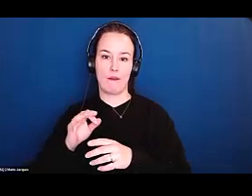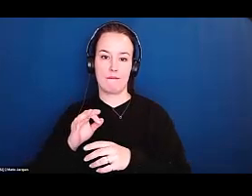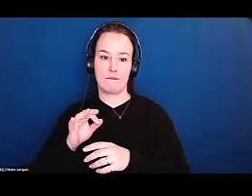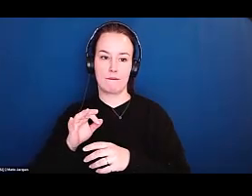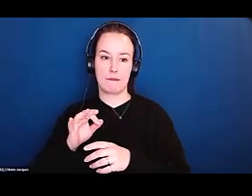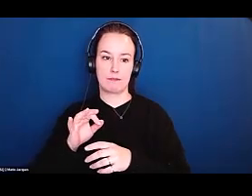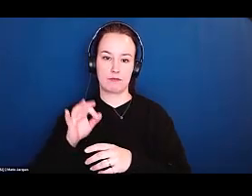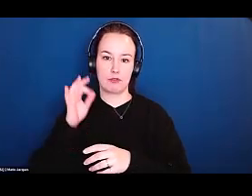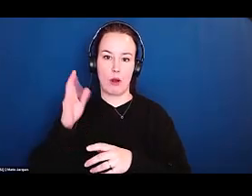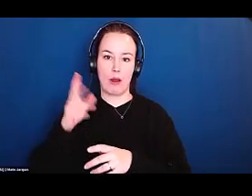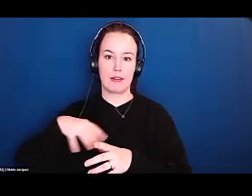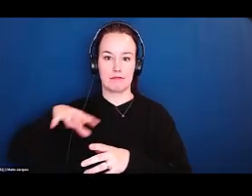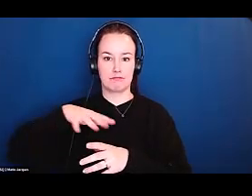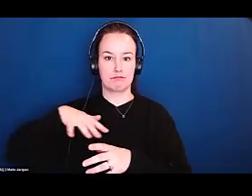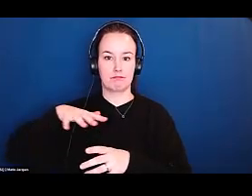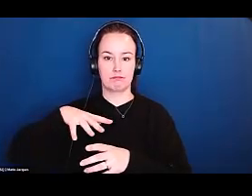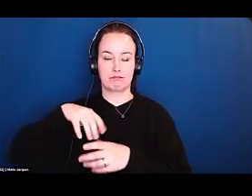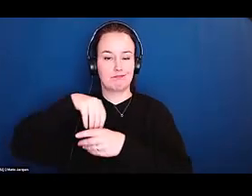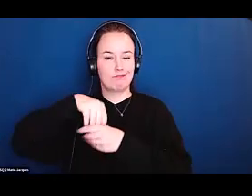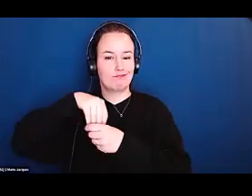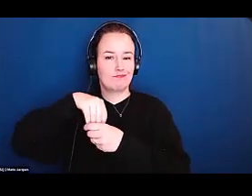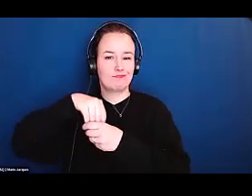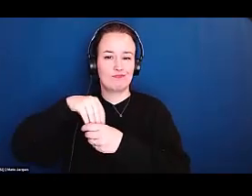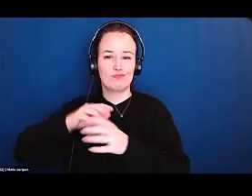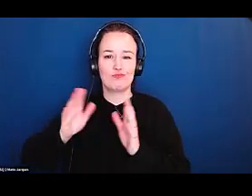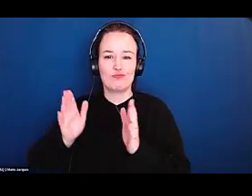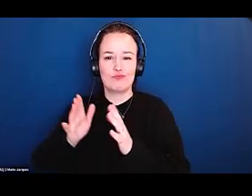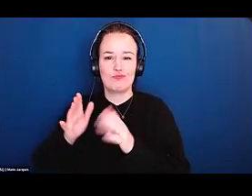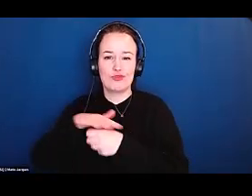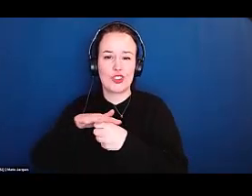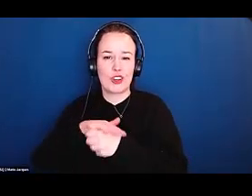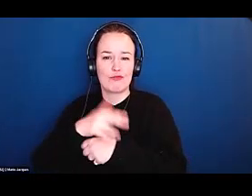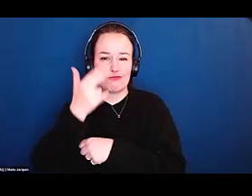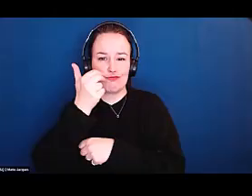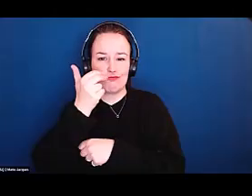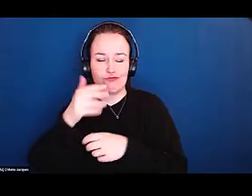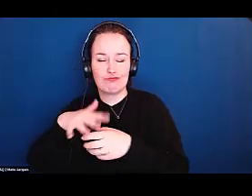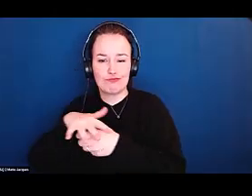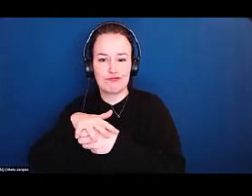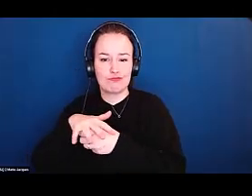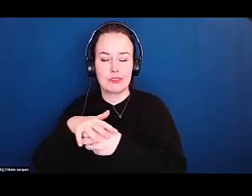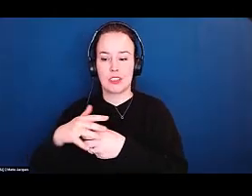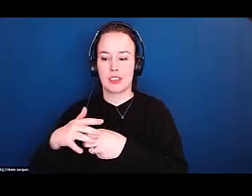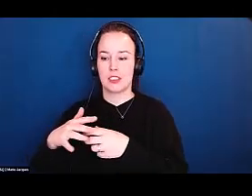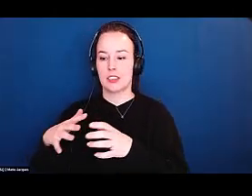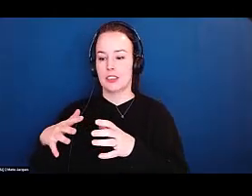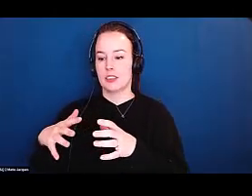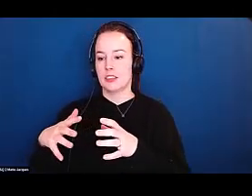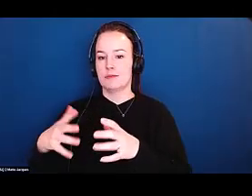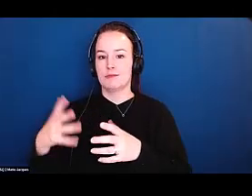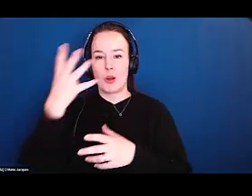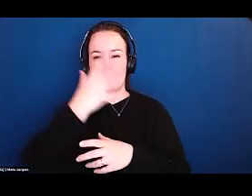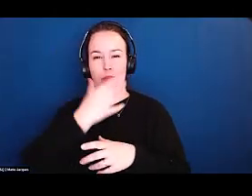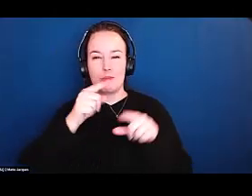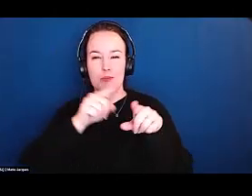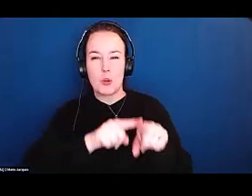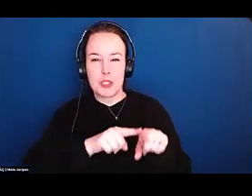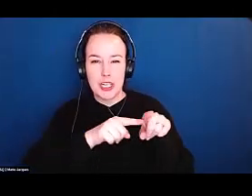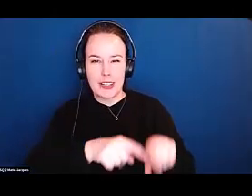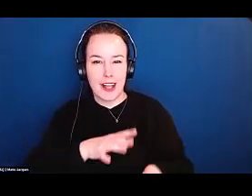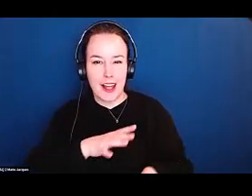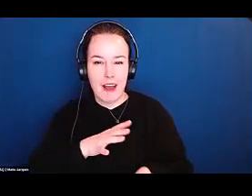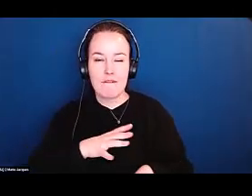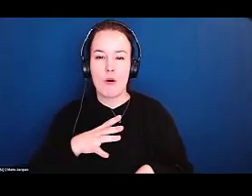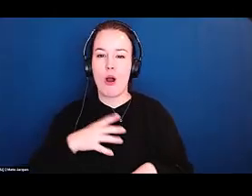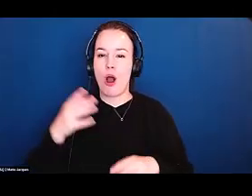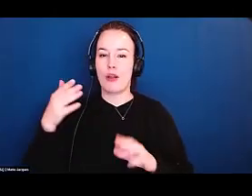trouve dans un voisinage très sympa, dans un petit quartier très sympa. Et on a donc un joli